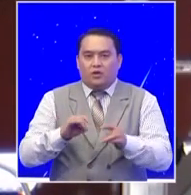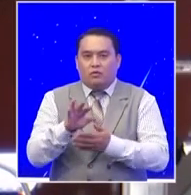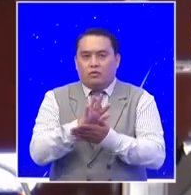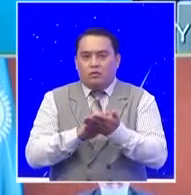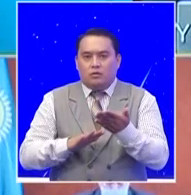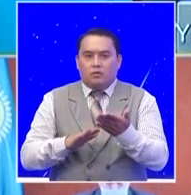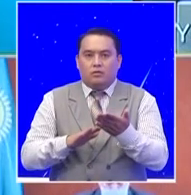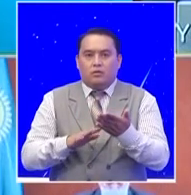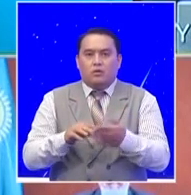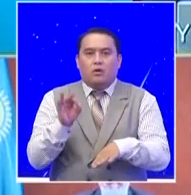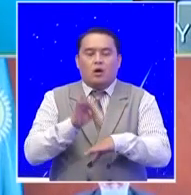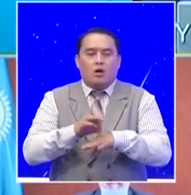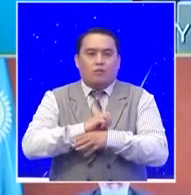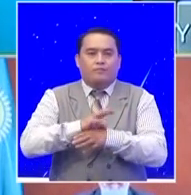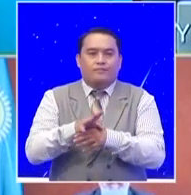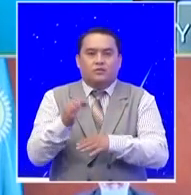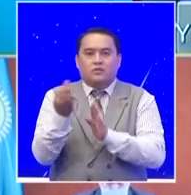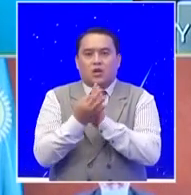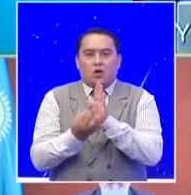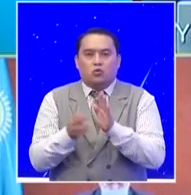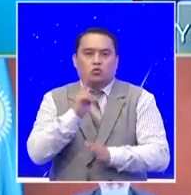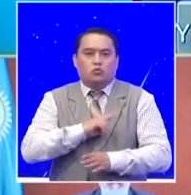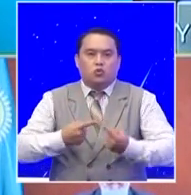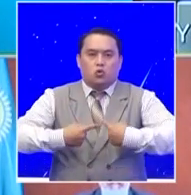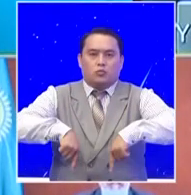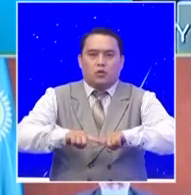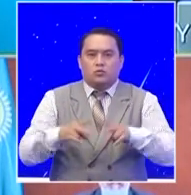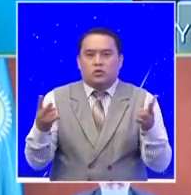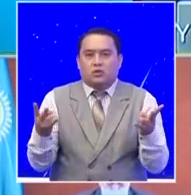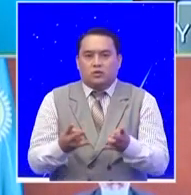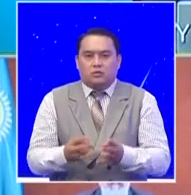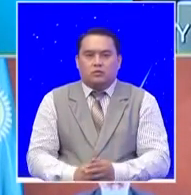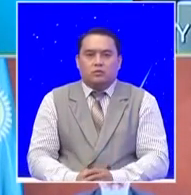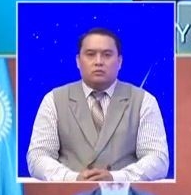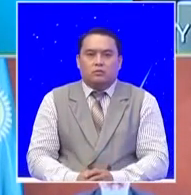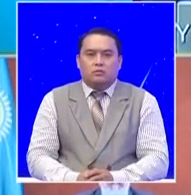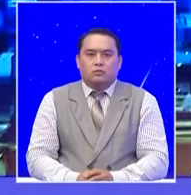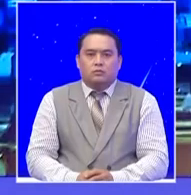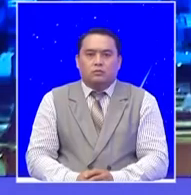базасында коронавирусқа тестілеу жөніндегі жұмысты ұйымдастырсын және кадрлармен жасақтасын.